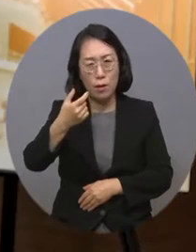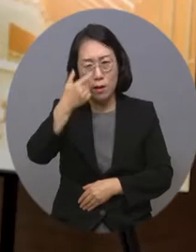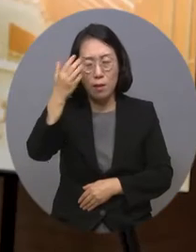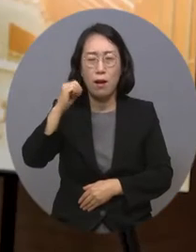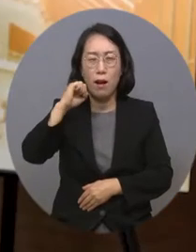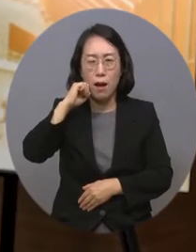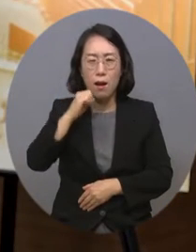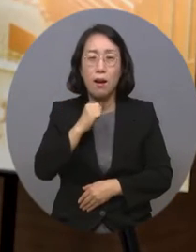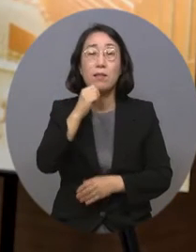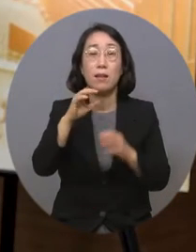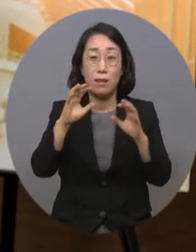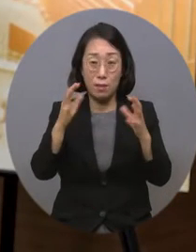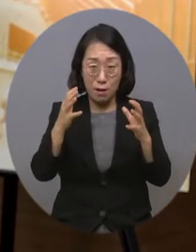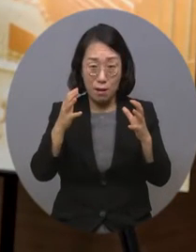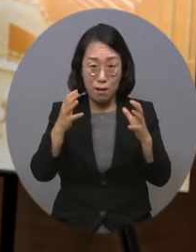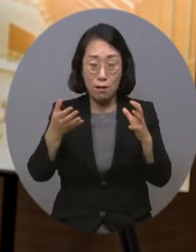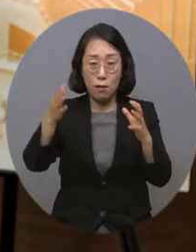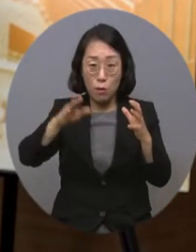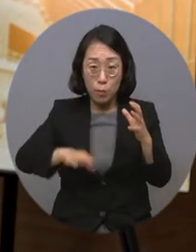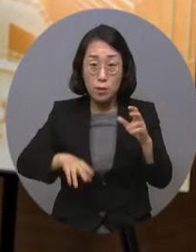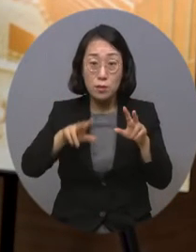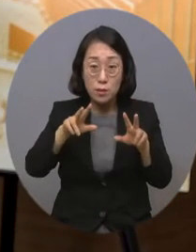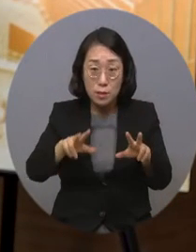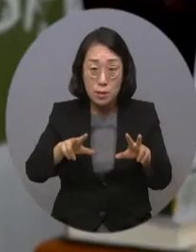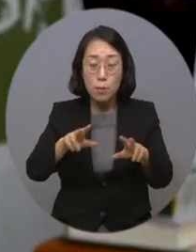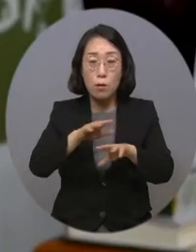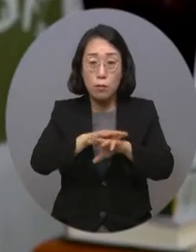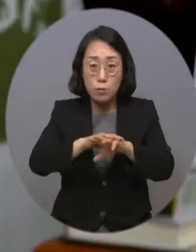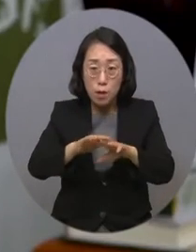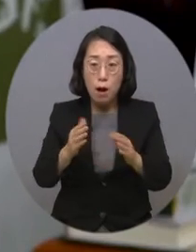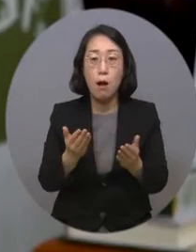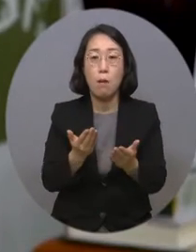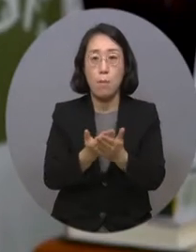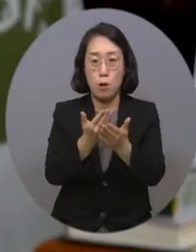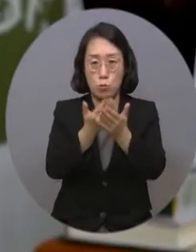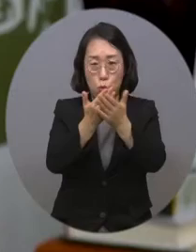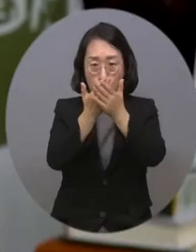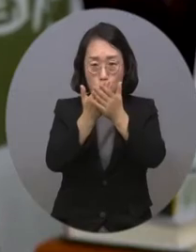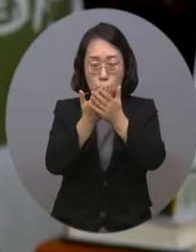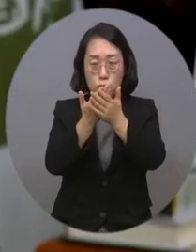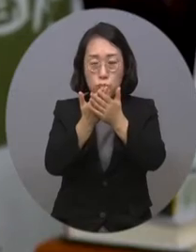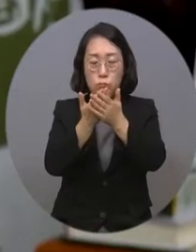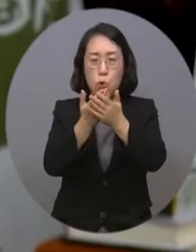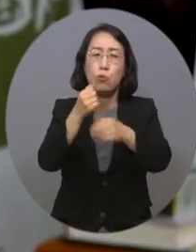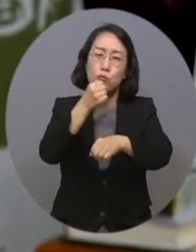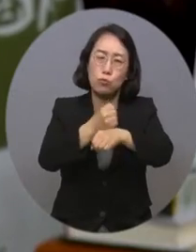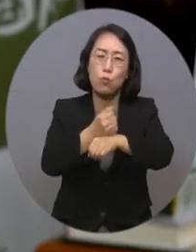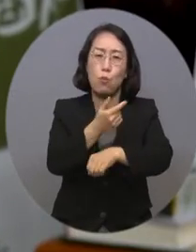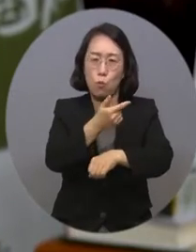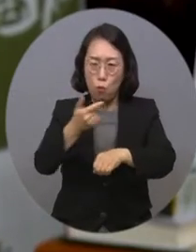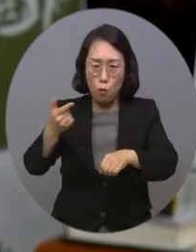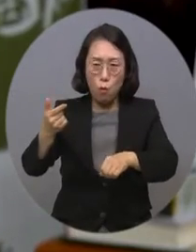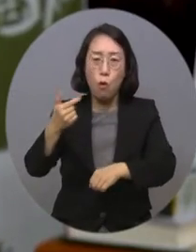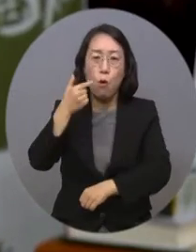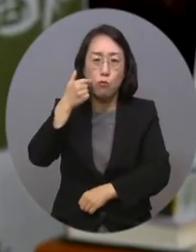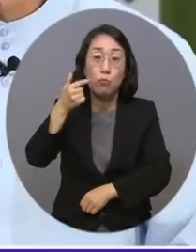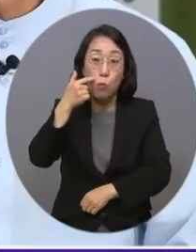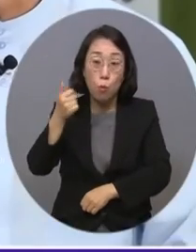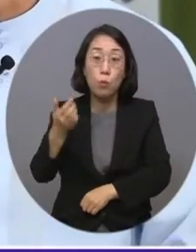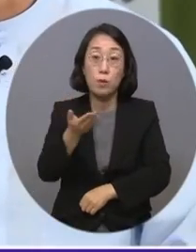나라에서 그래도 이만큼 대한민국 세계에서 알아주는 나라로 만들어주신 분들이 우리 어머님들 세대잖아요.